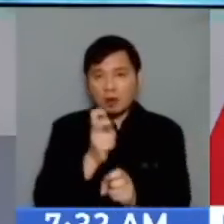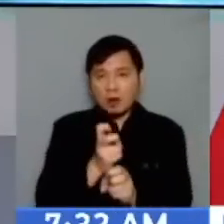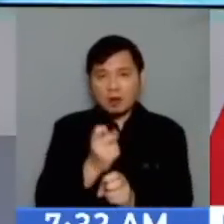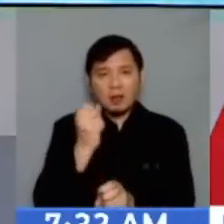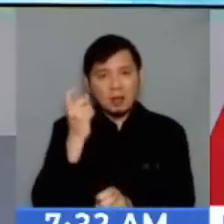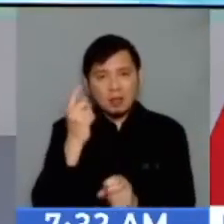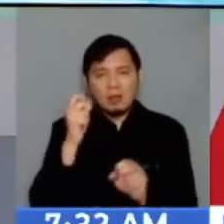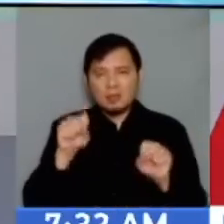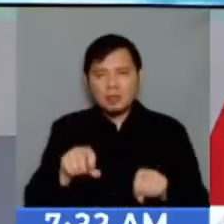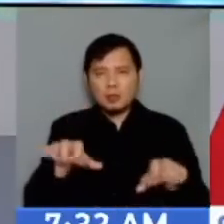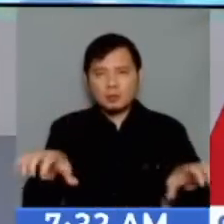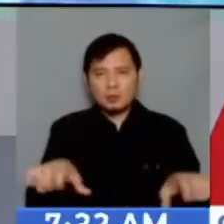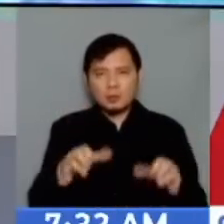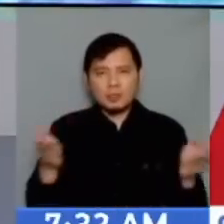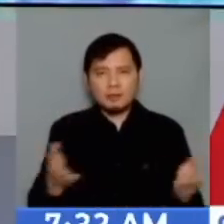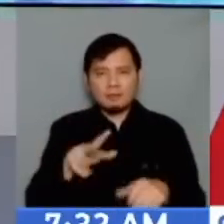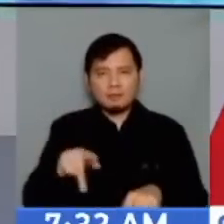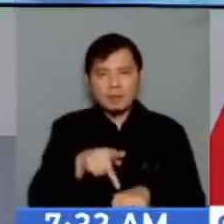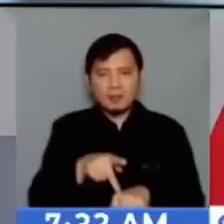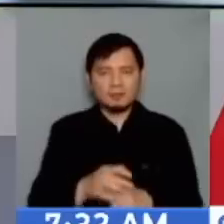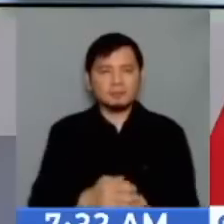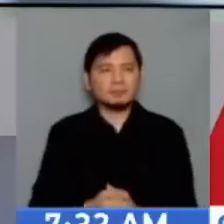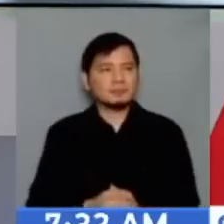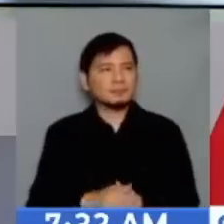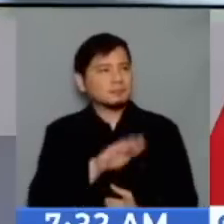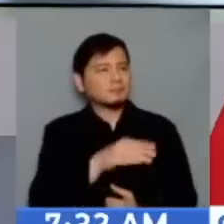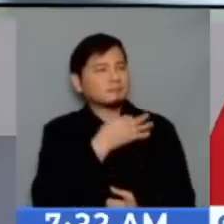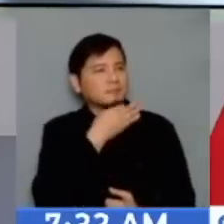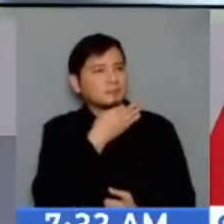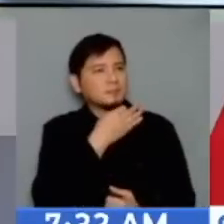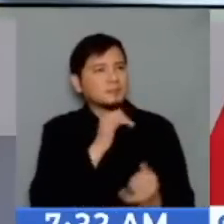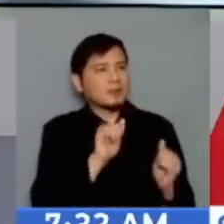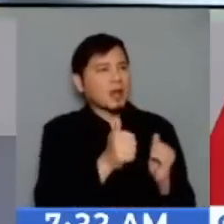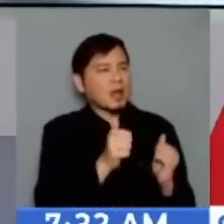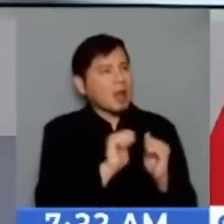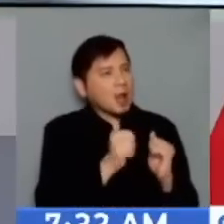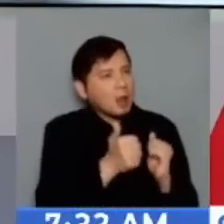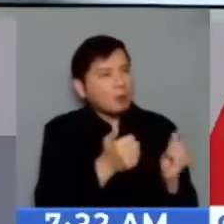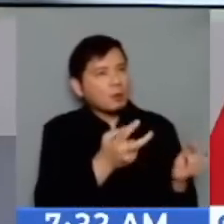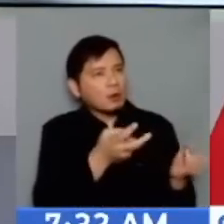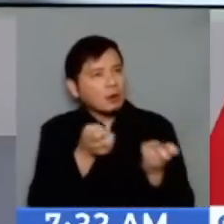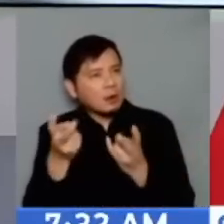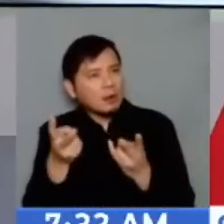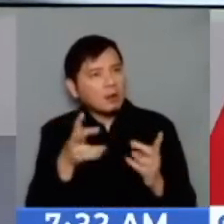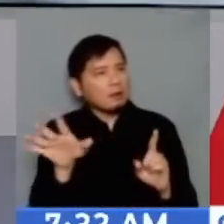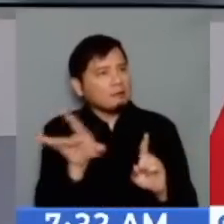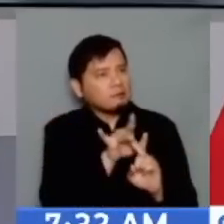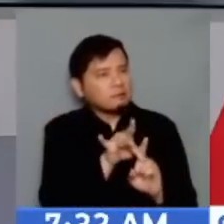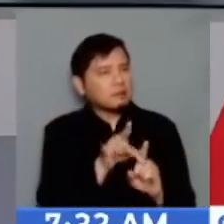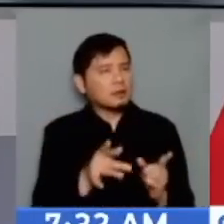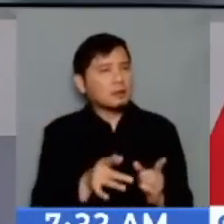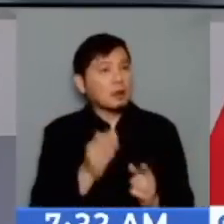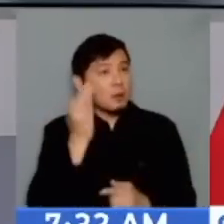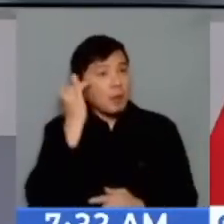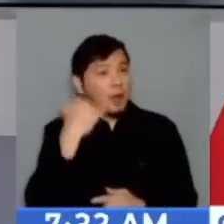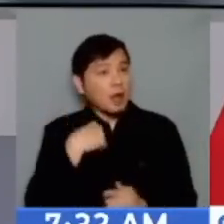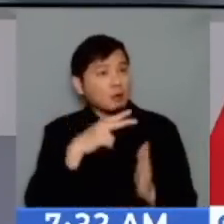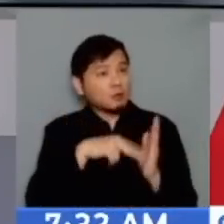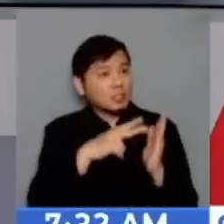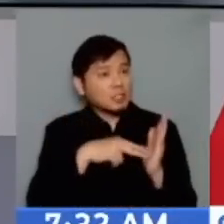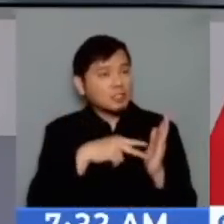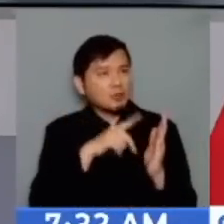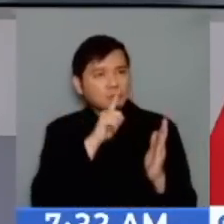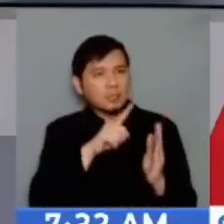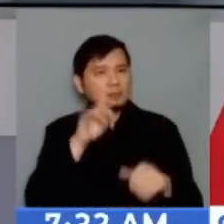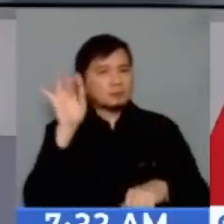o paano ito nakakahawa at gaano kabilis kumalat? Kasi may nabasa po ako na dapat parang through direct contact, pero meron din akong